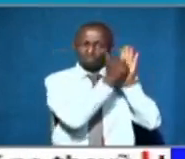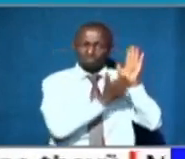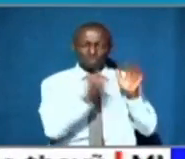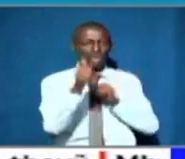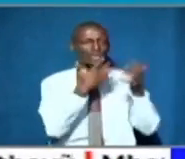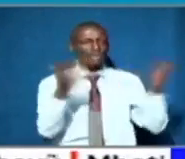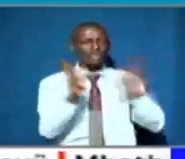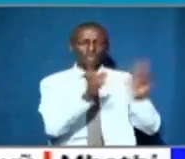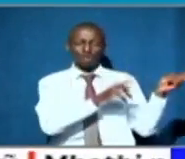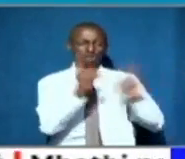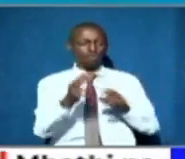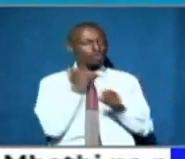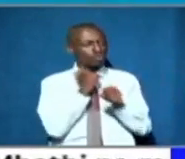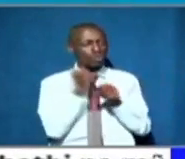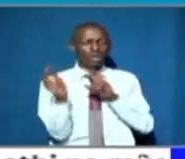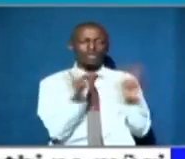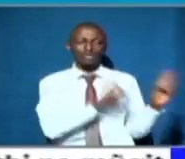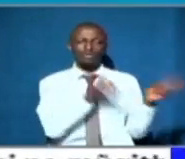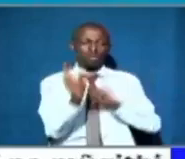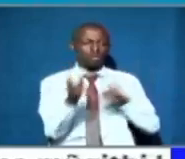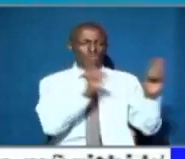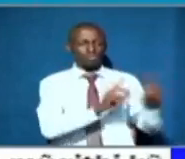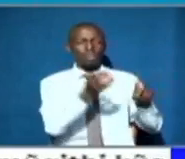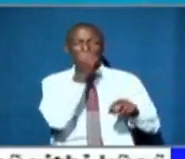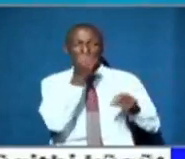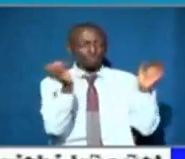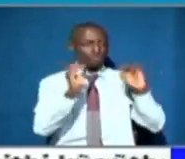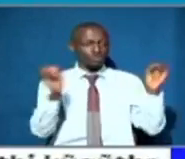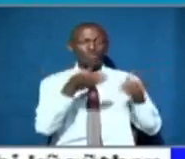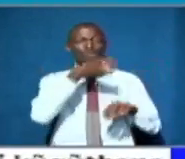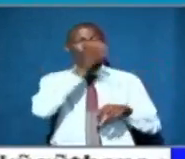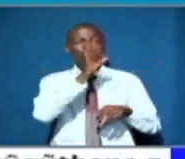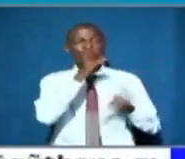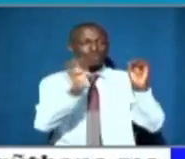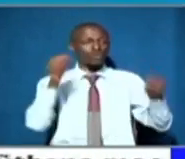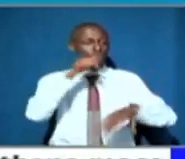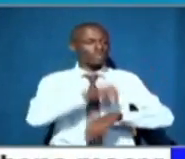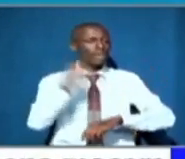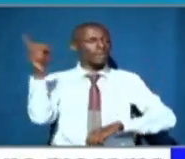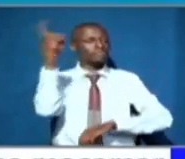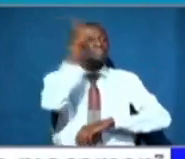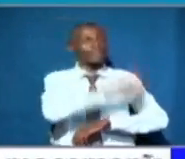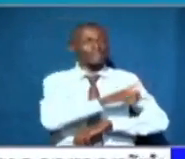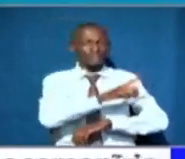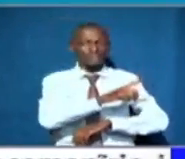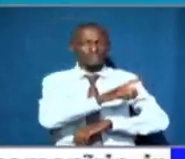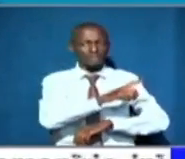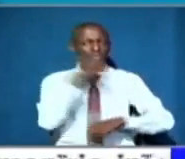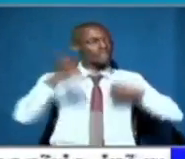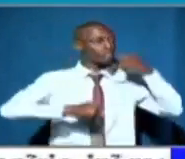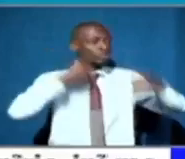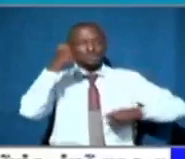nito thiega namu normal hiyo. No kurio ta kuria doko nyo muthenya na kukena nia